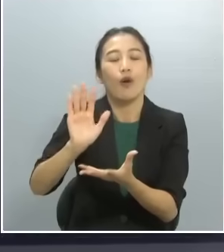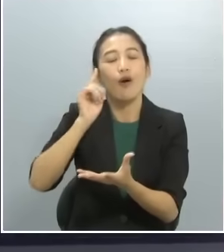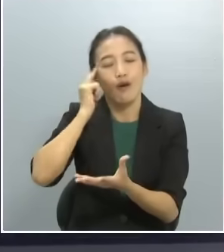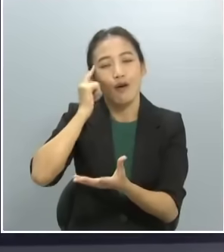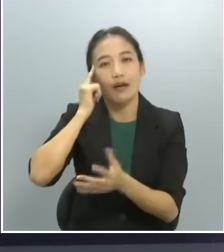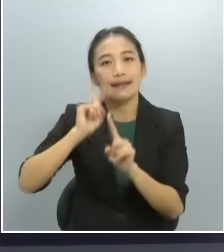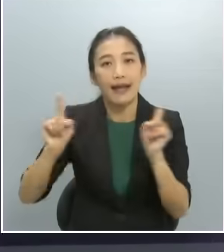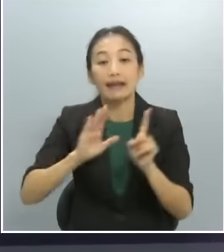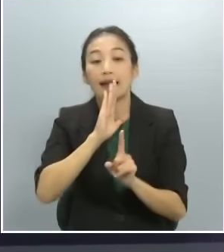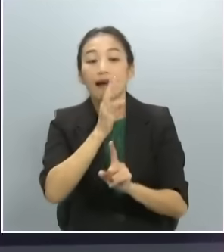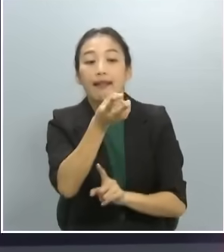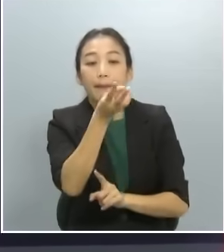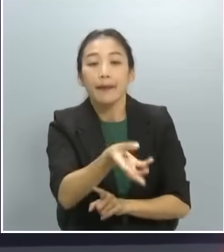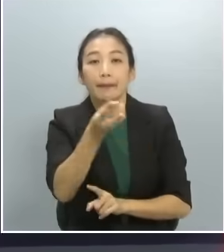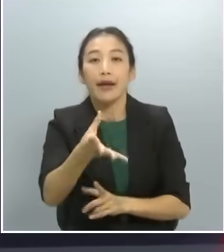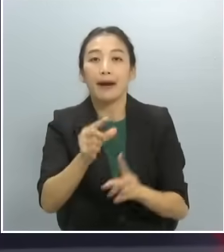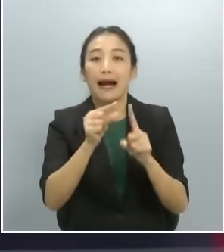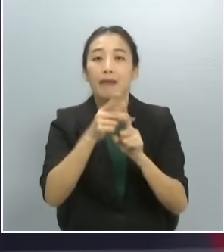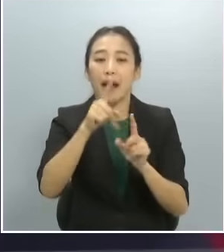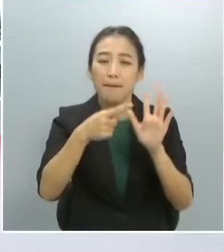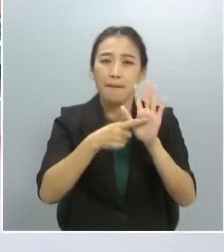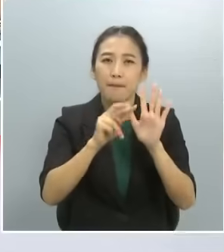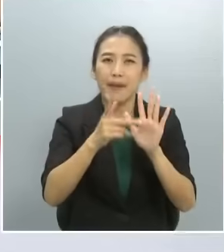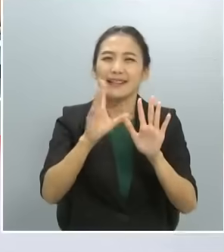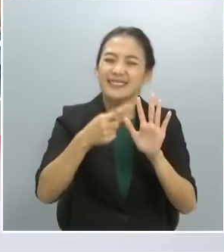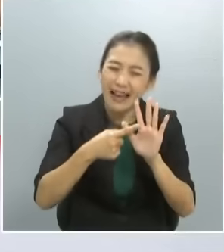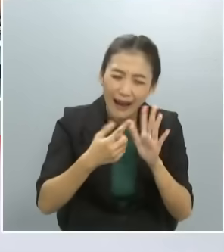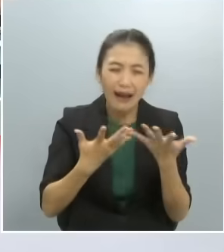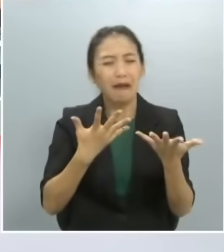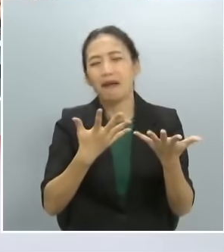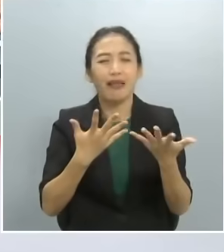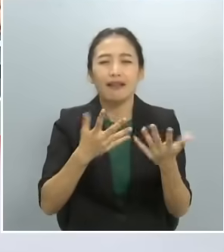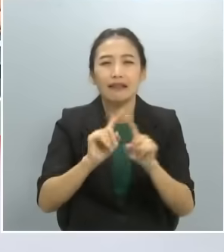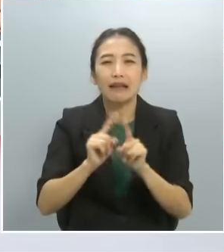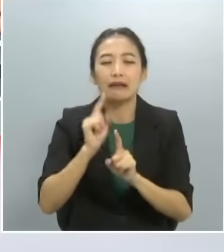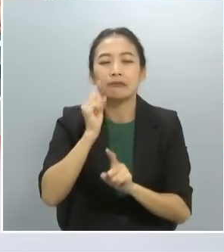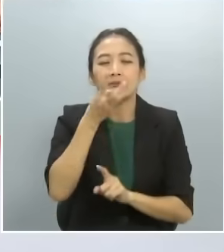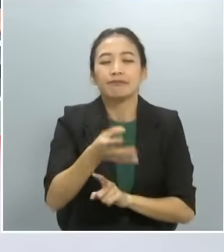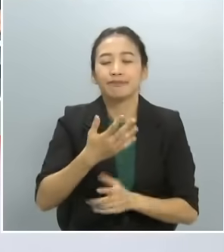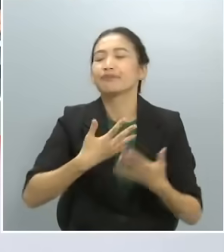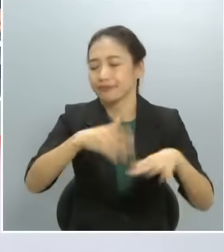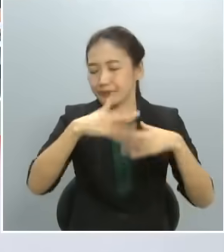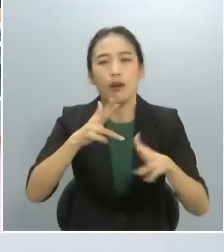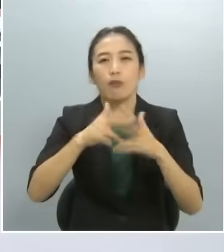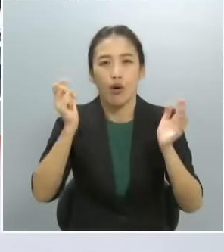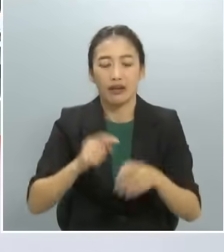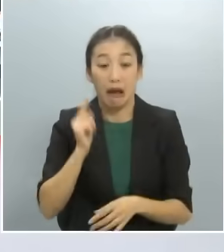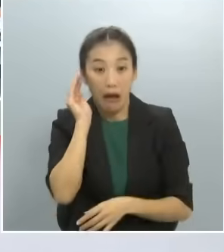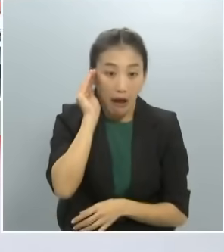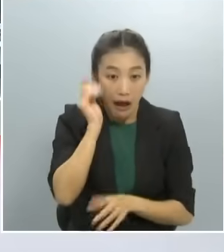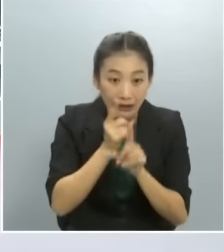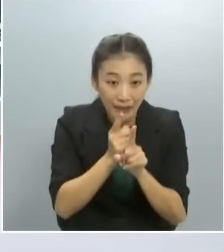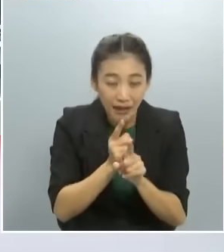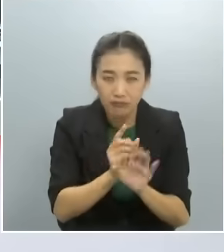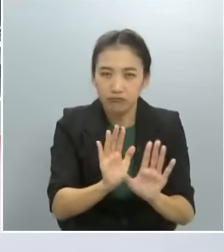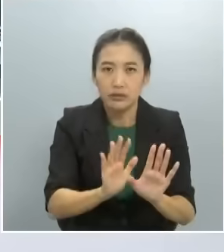แต่อย่าไอ้ไอ้แบบนี้ไอ้คำว่าปังใจอย่าไปฟังทนายมากบางทีอย่าไปฟังมากจริงๆแล้วเดี๋ยวมันจะทำให้ร้านเราแบบที่ดีๆอยู่เหมือน